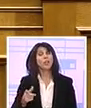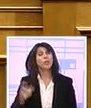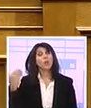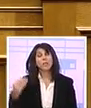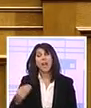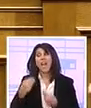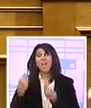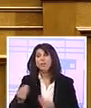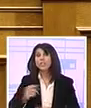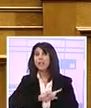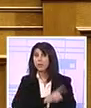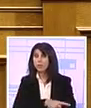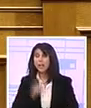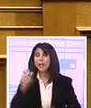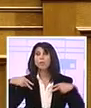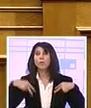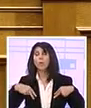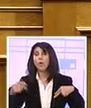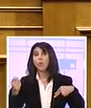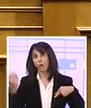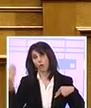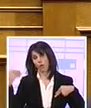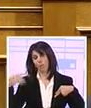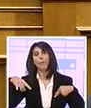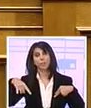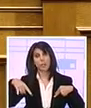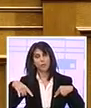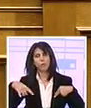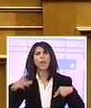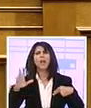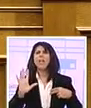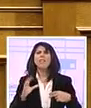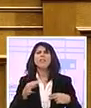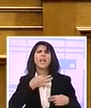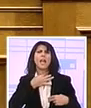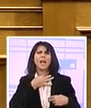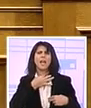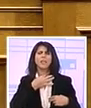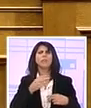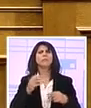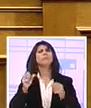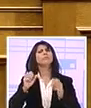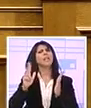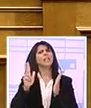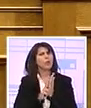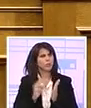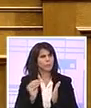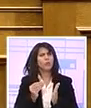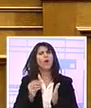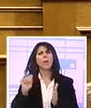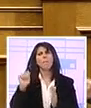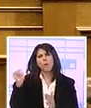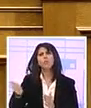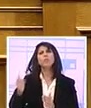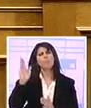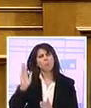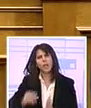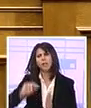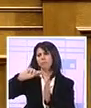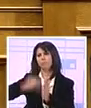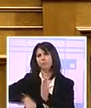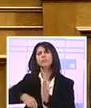Παπακοσταντίνου να υπογράφει χωρίς την ανάγκη κύρωσης συμβάσεων από τη Βουλή, μονάχα με τη δική του